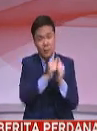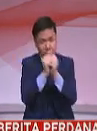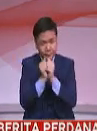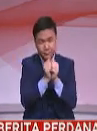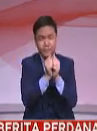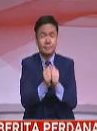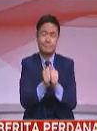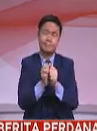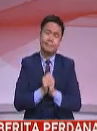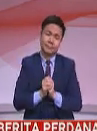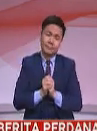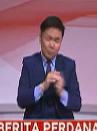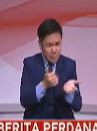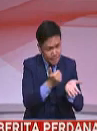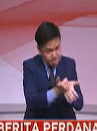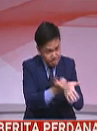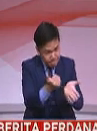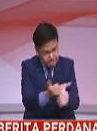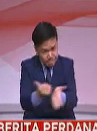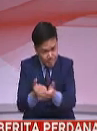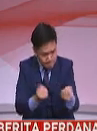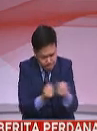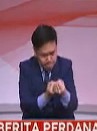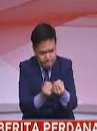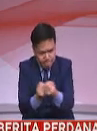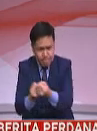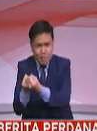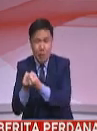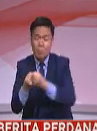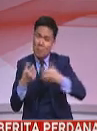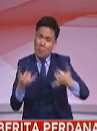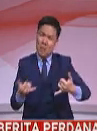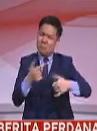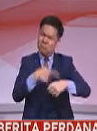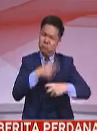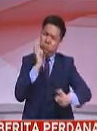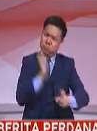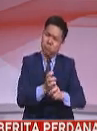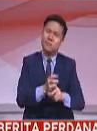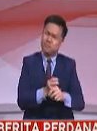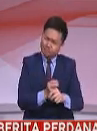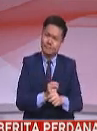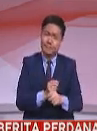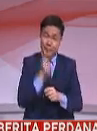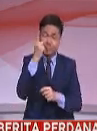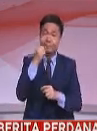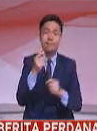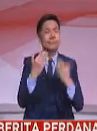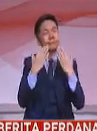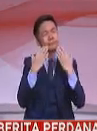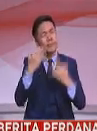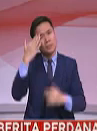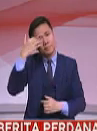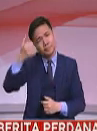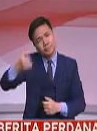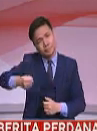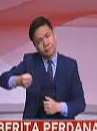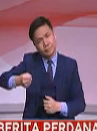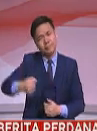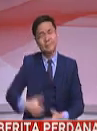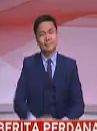bersama-sama membantu mereka dalam menghadapi masa yang mencabar ini masih banyak assalamualaikum warahmatullah wabarakatuh